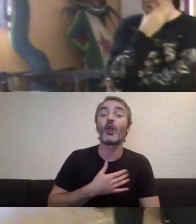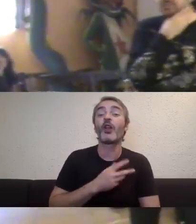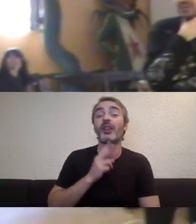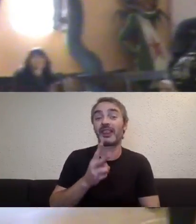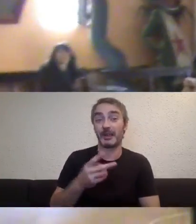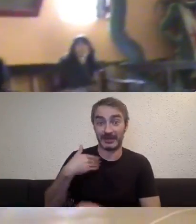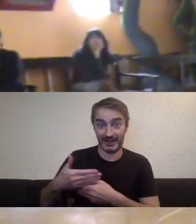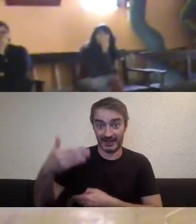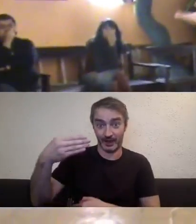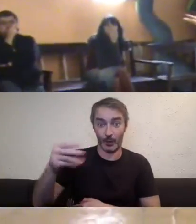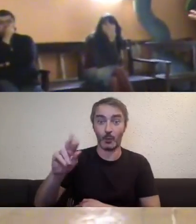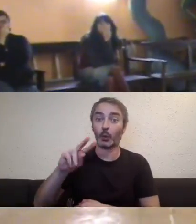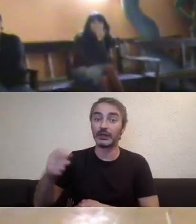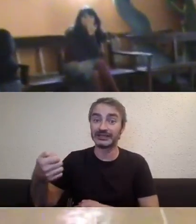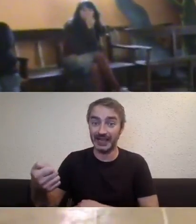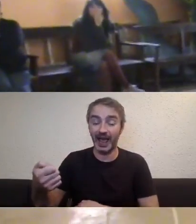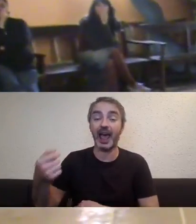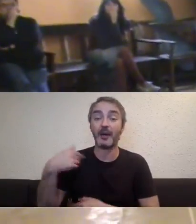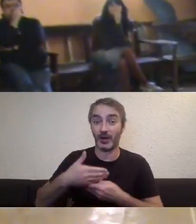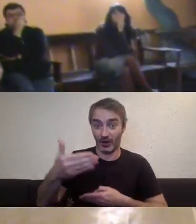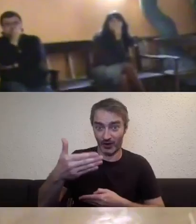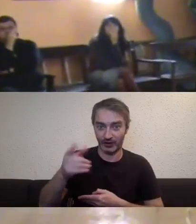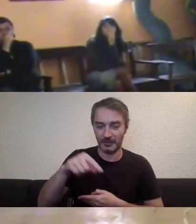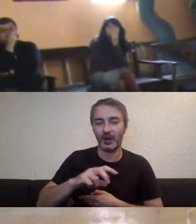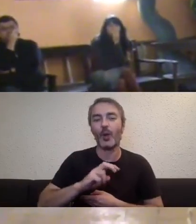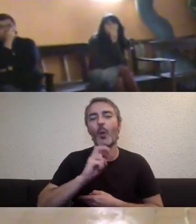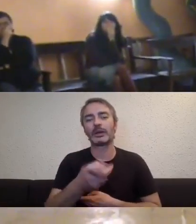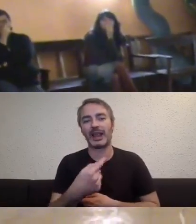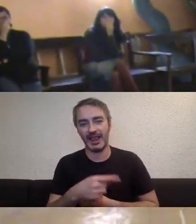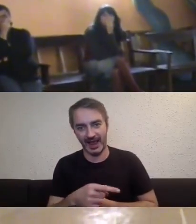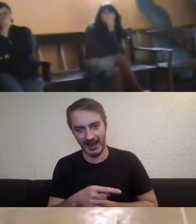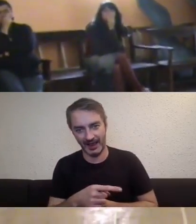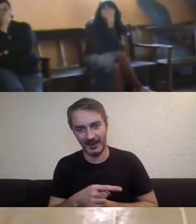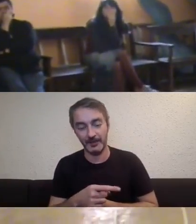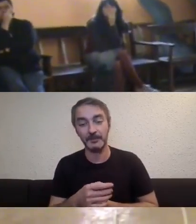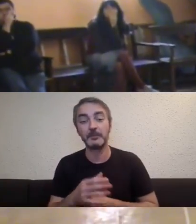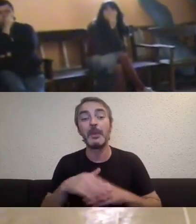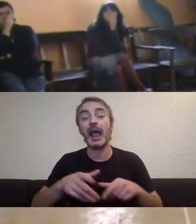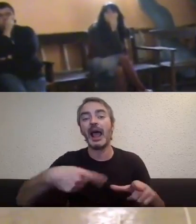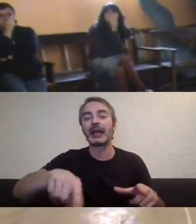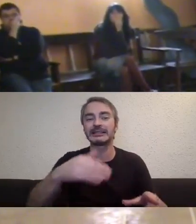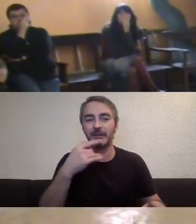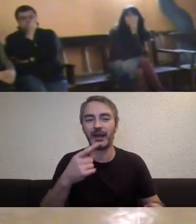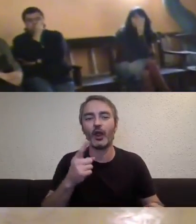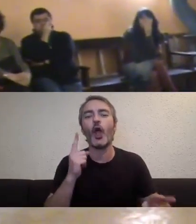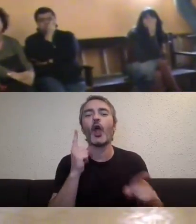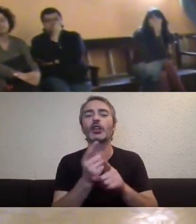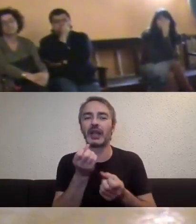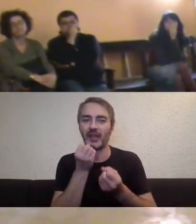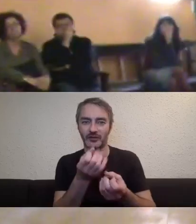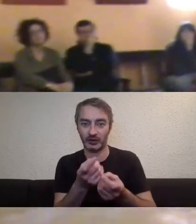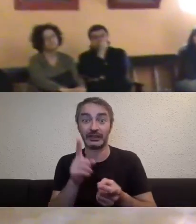Jo volia comentar que, igual que la Burxa, també un altre projecte que ha sortit d'aquí és el Contrainfos, que per qui no ho